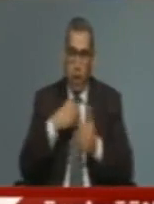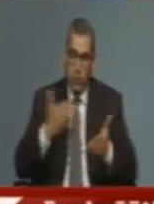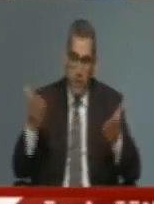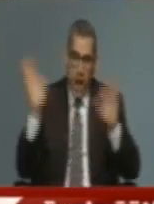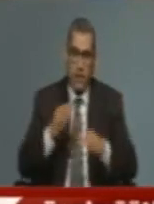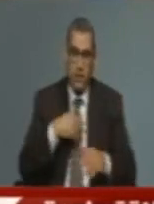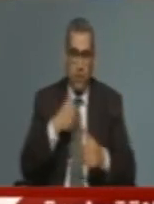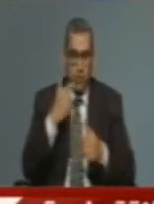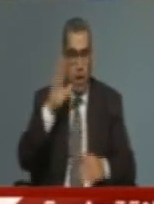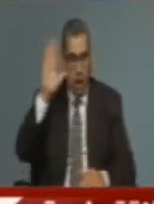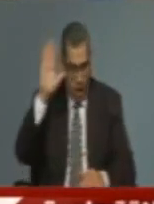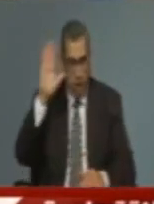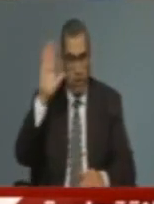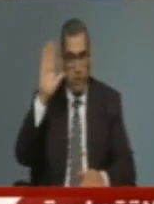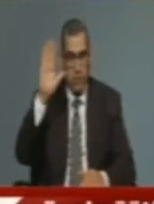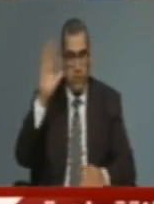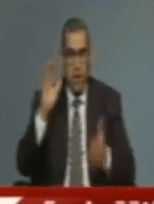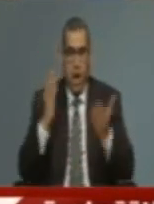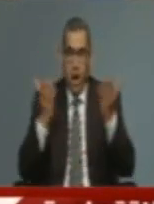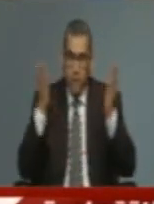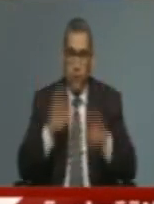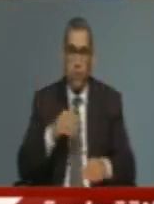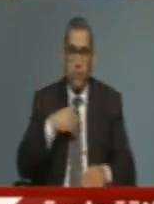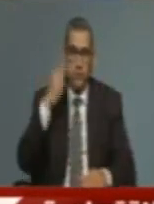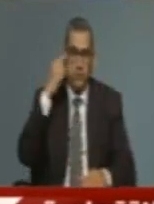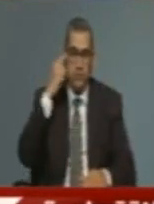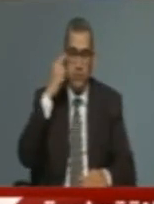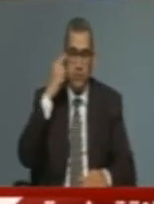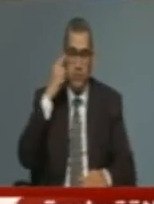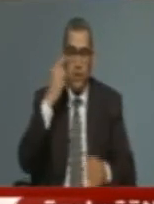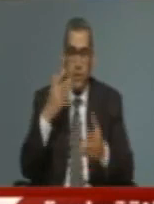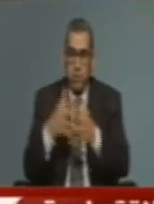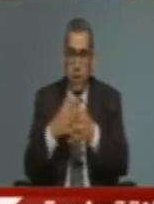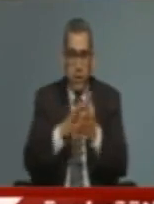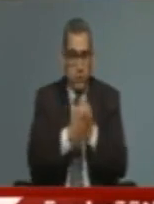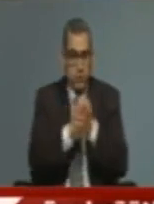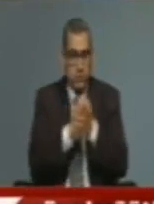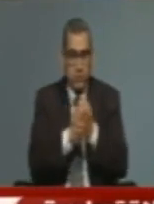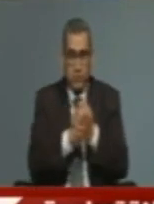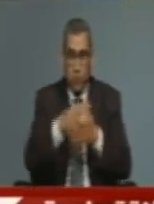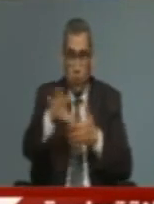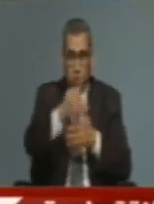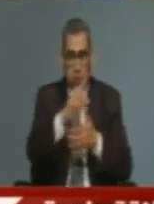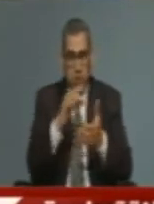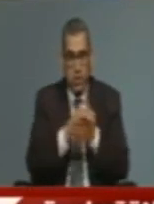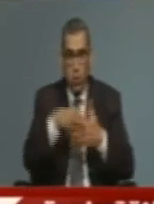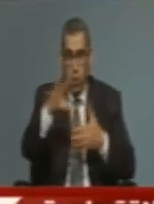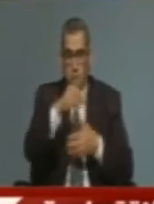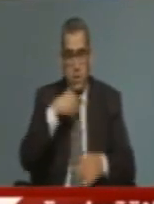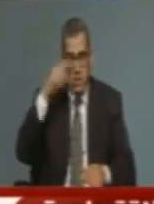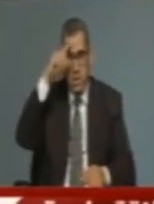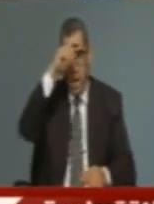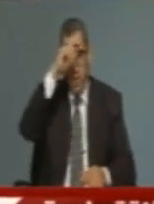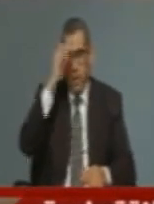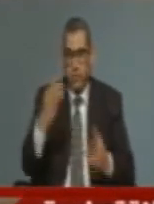بعترف اكتر كتير، بس من غير ما تكون ايدينا مع بعض صعب يا محمد نطلع قدام، لان ظروفنا